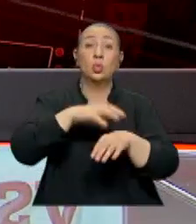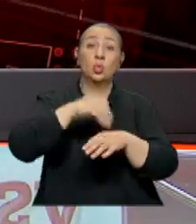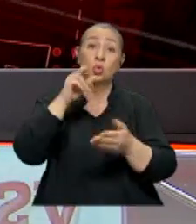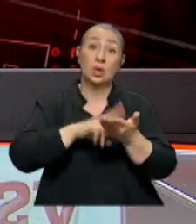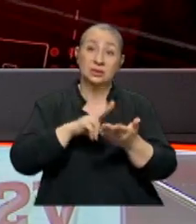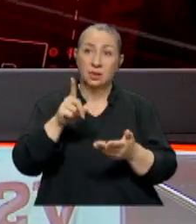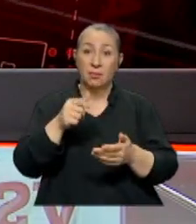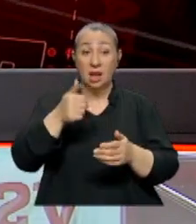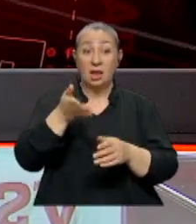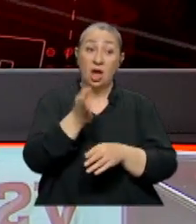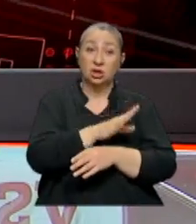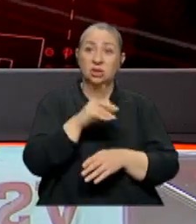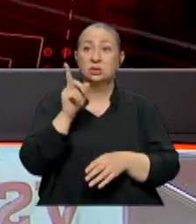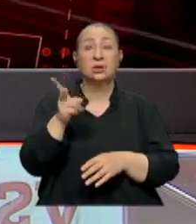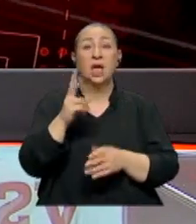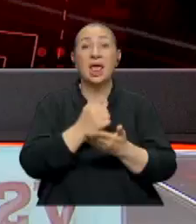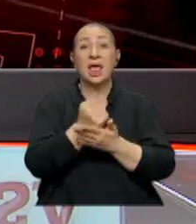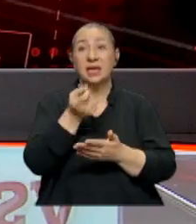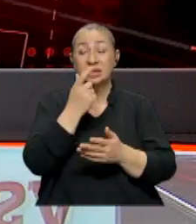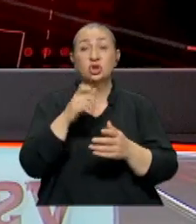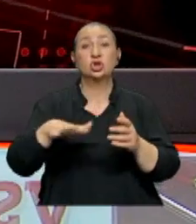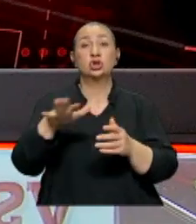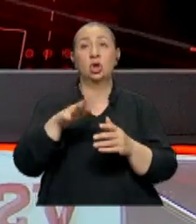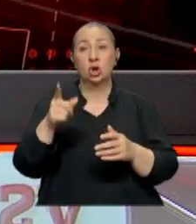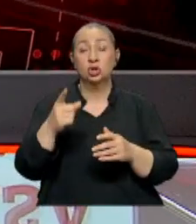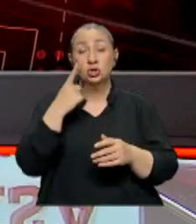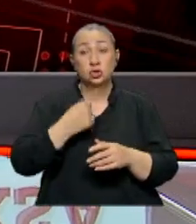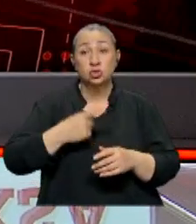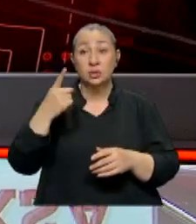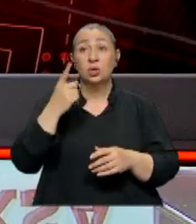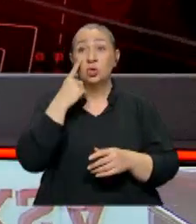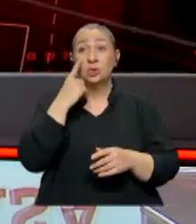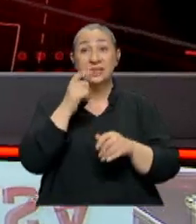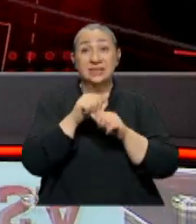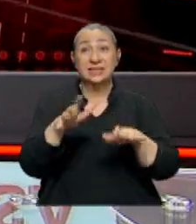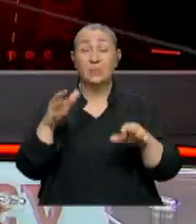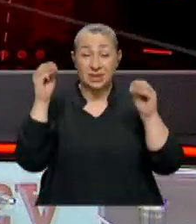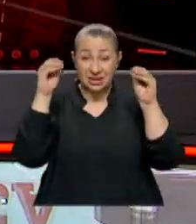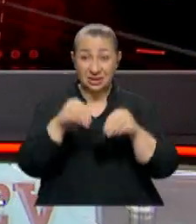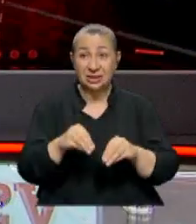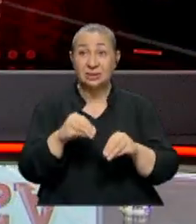hariç böyle bir şey var Kendisi Eczacı ve sosyolog Muş Cumhurbaşkanlığı hükümet sisteminin getirdiği durumlar